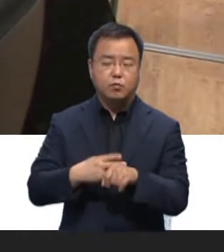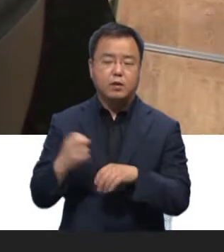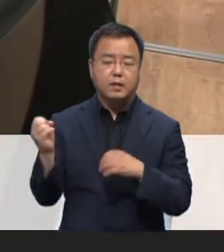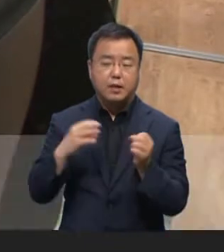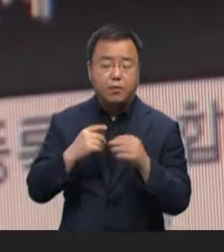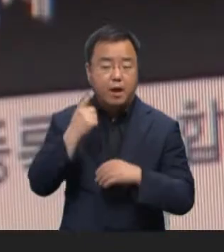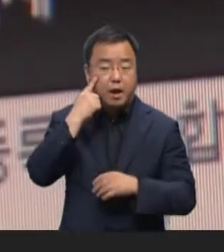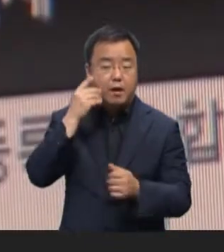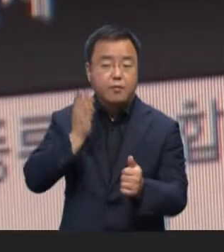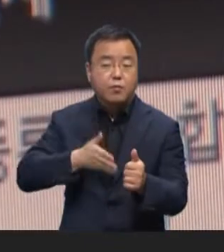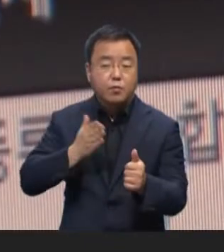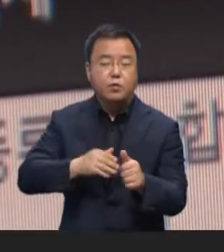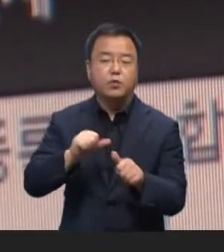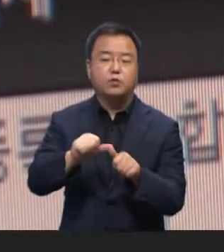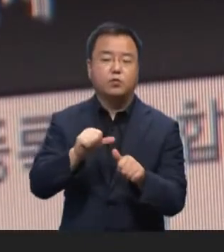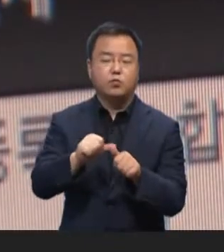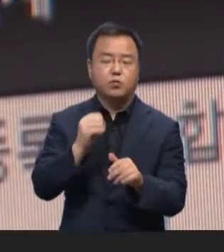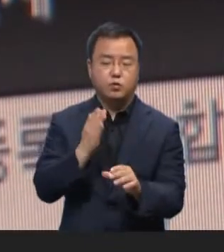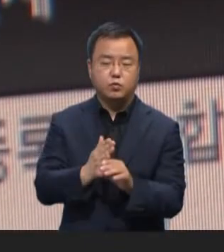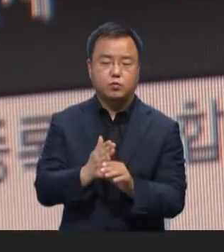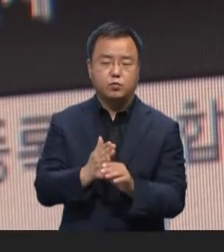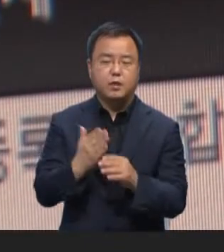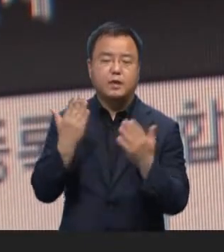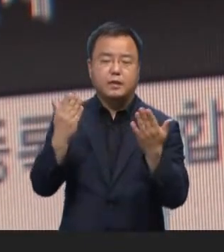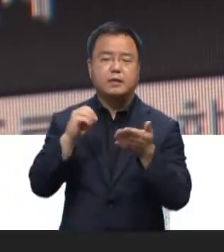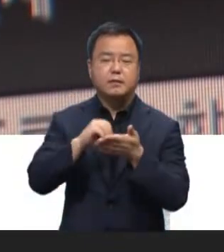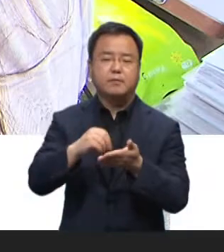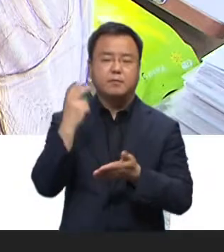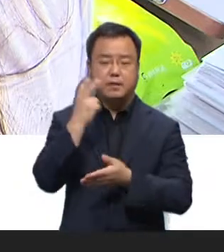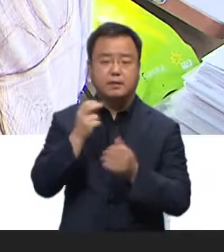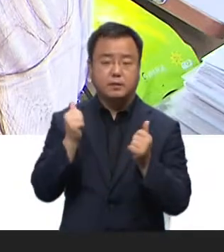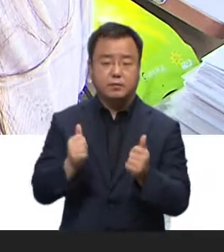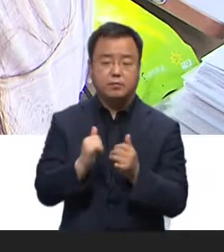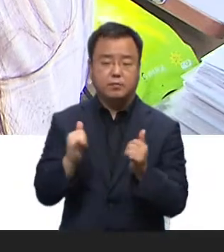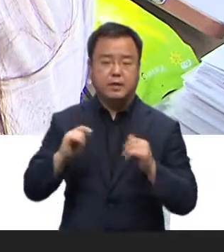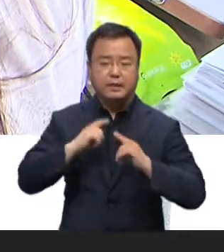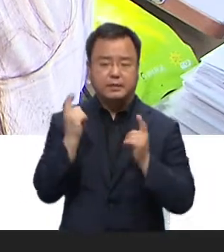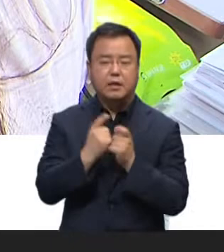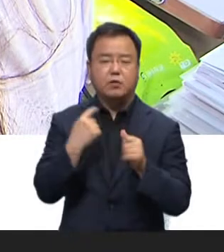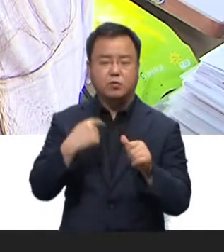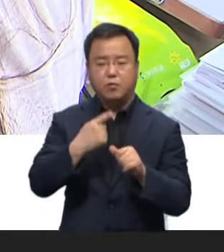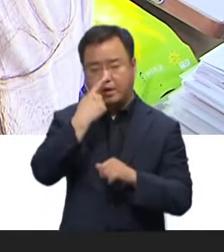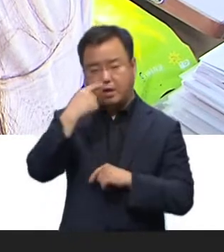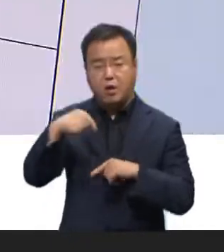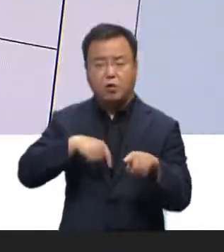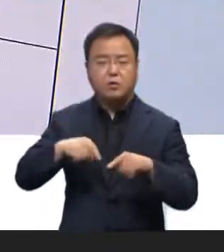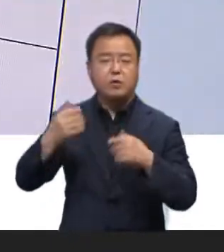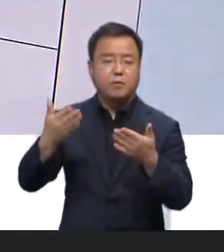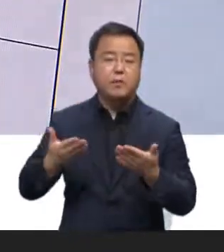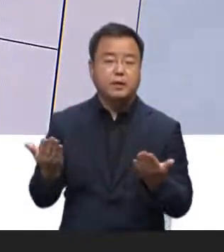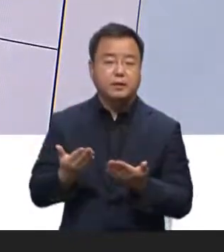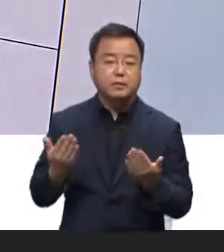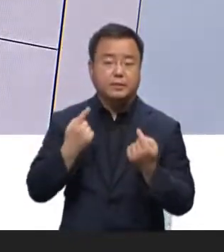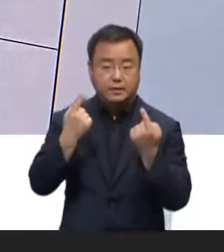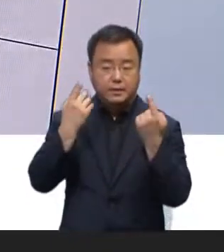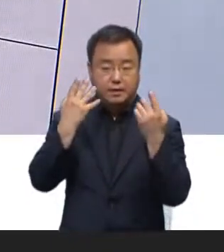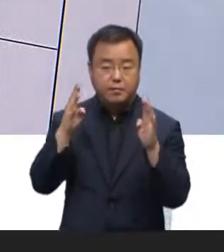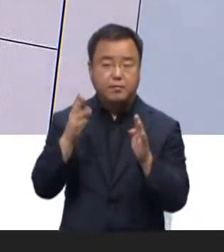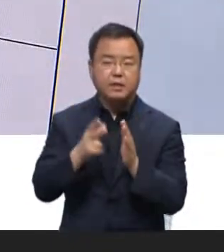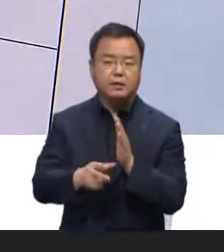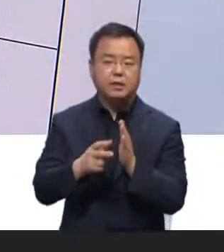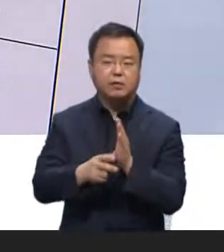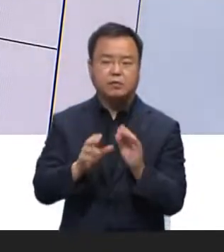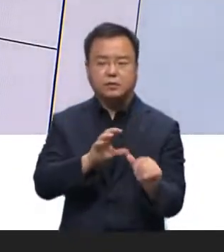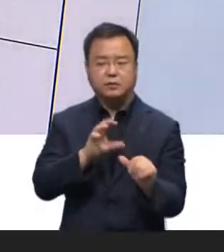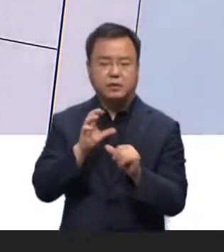입학사정관들은 사교육 업체의 서수 시절 수시 전략을 컨설팅 하는 것 역시 결국 이 대학별 자료를 활용하는 것에서